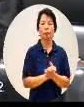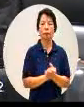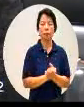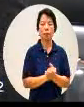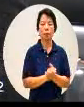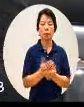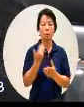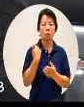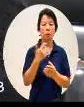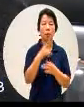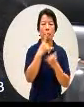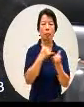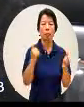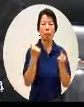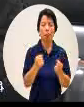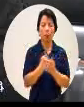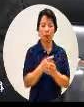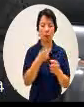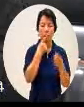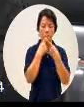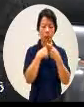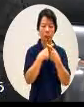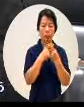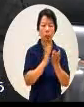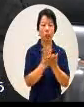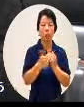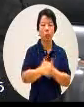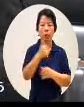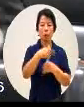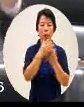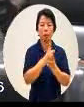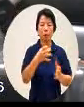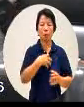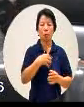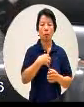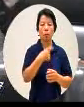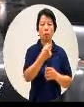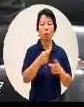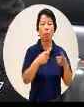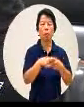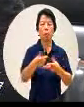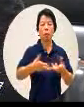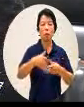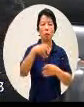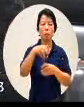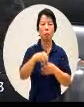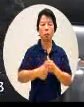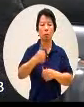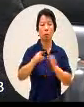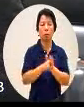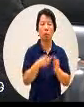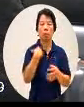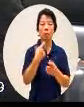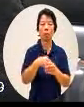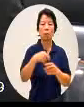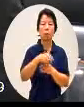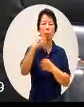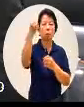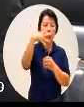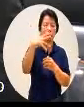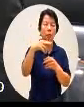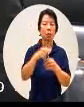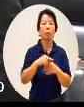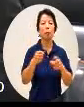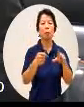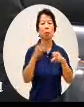曾經在秘書長吳宏某在當公務局長的時候我曾經為了太陽光電在三年前跟你起過很